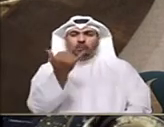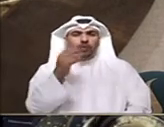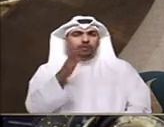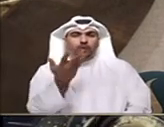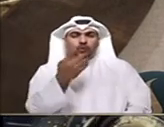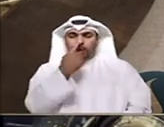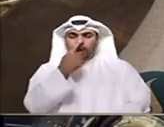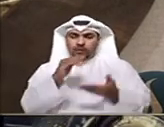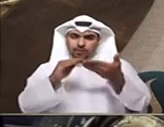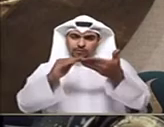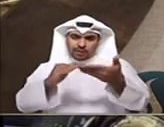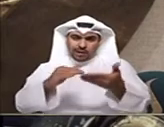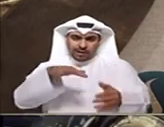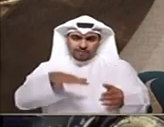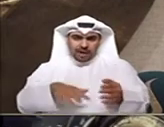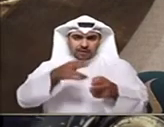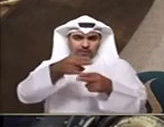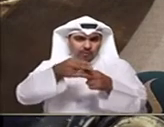في